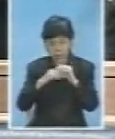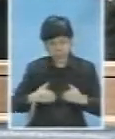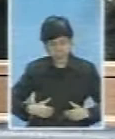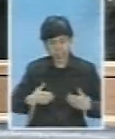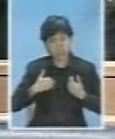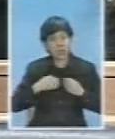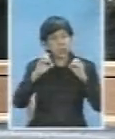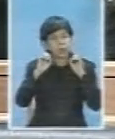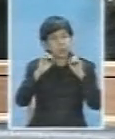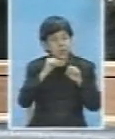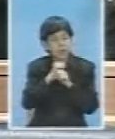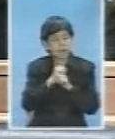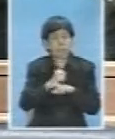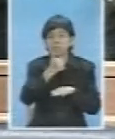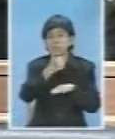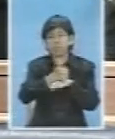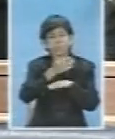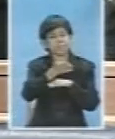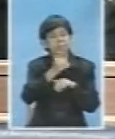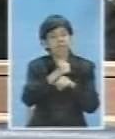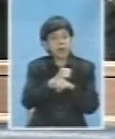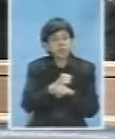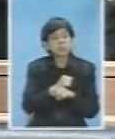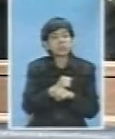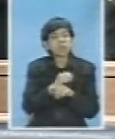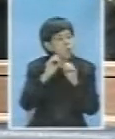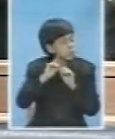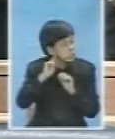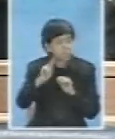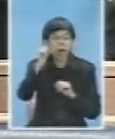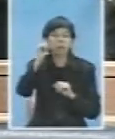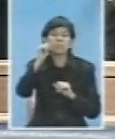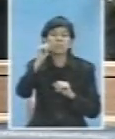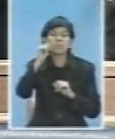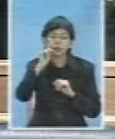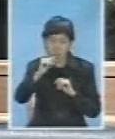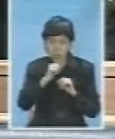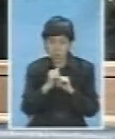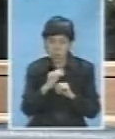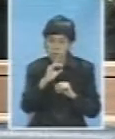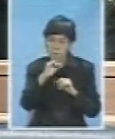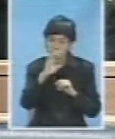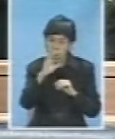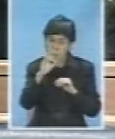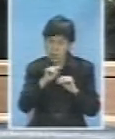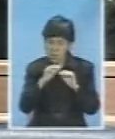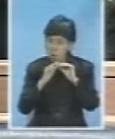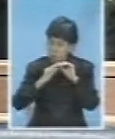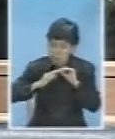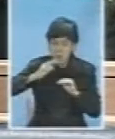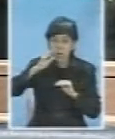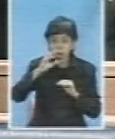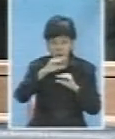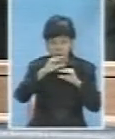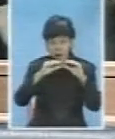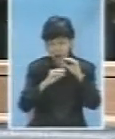ครูแต่ว่ารัฐมนตรีคนนี้เข้าไปกลับเพิ่มหนี้สินครูเกินกว่าร้อยละร้อยนะครับจากโคร